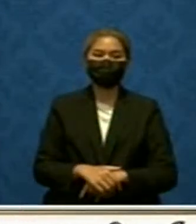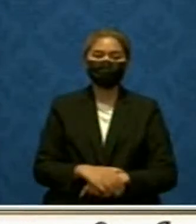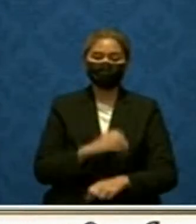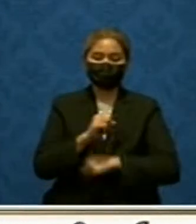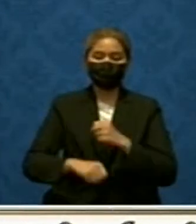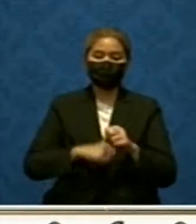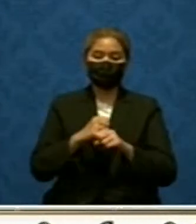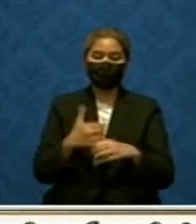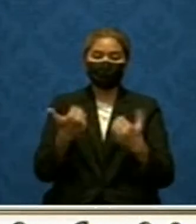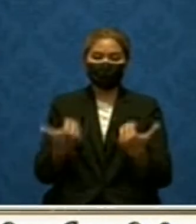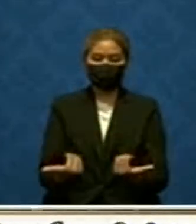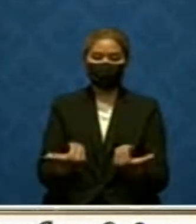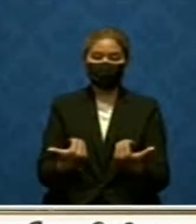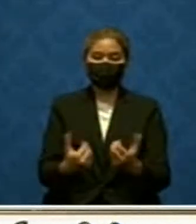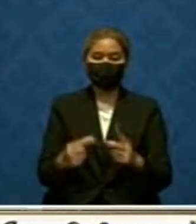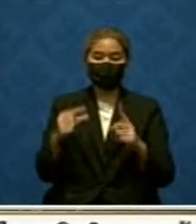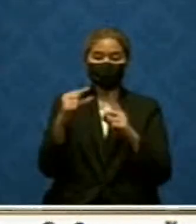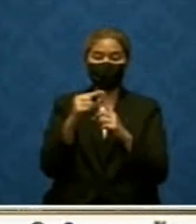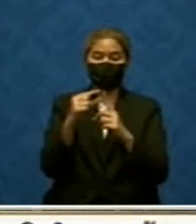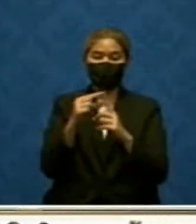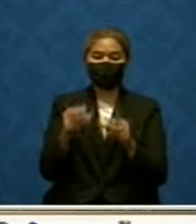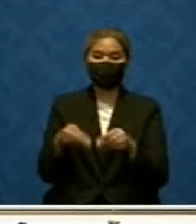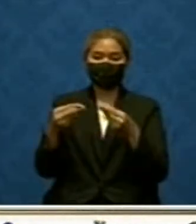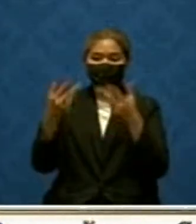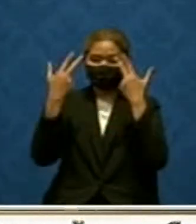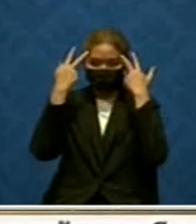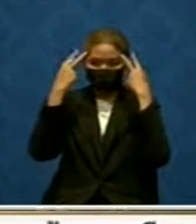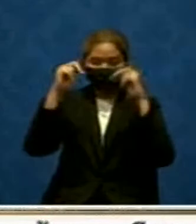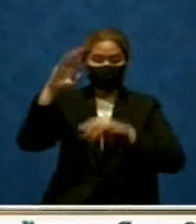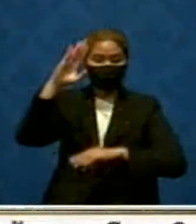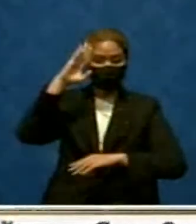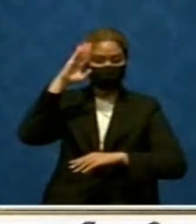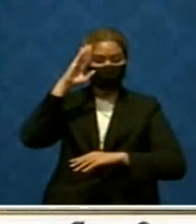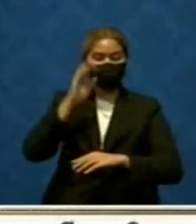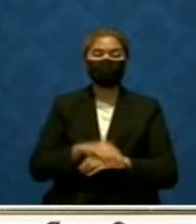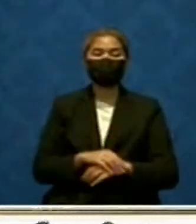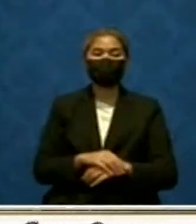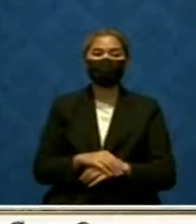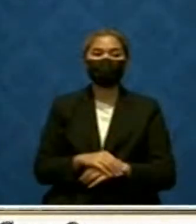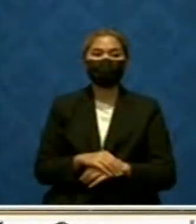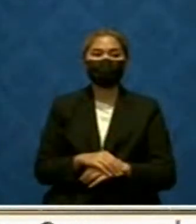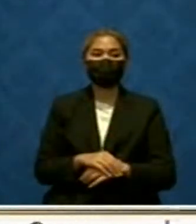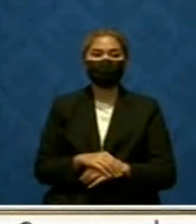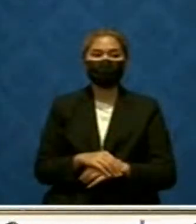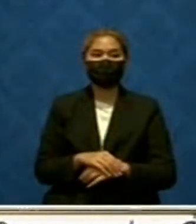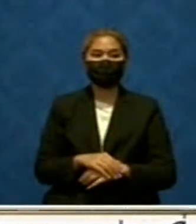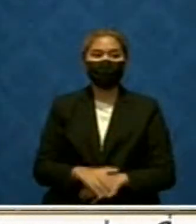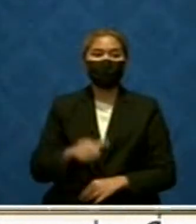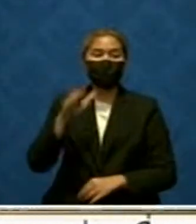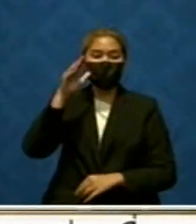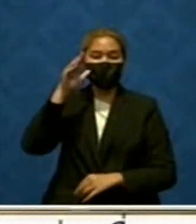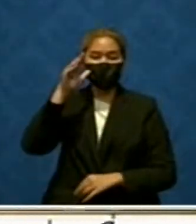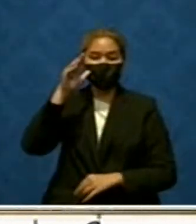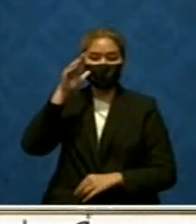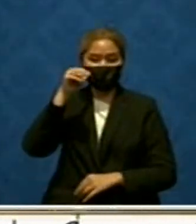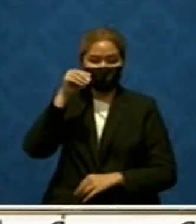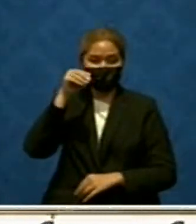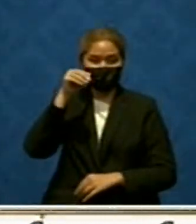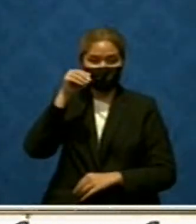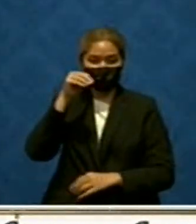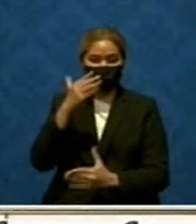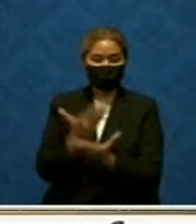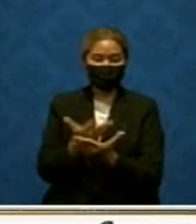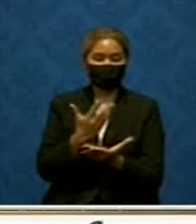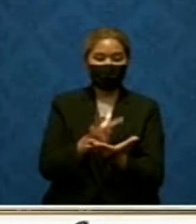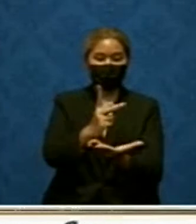นี้ทได้ชายาว่า ท่านเป็นภาบิดา นักกู้แห่งร่มแ้น้ำ เจาพยา อู